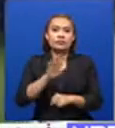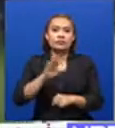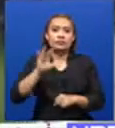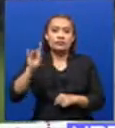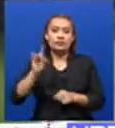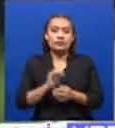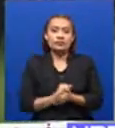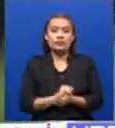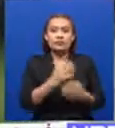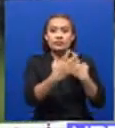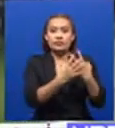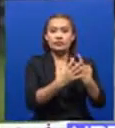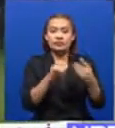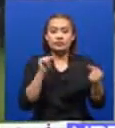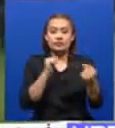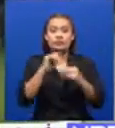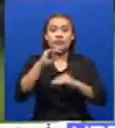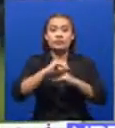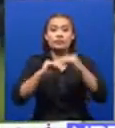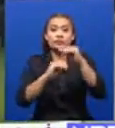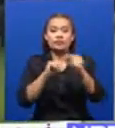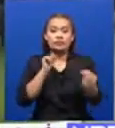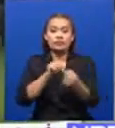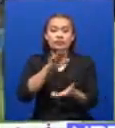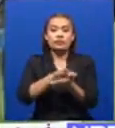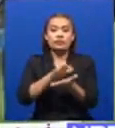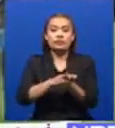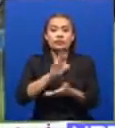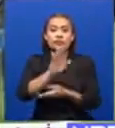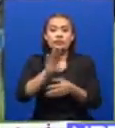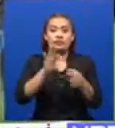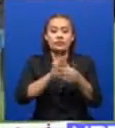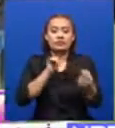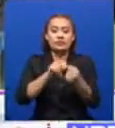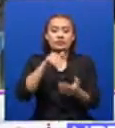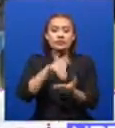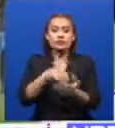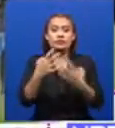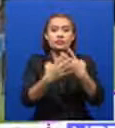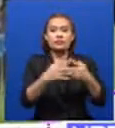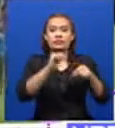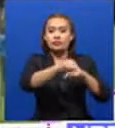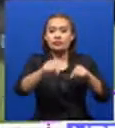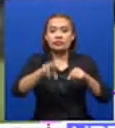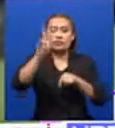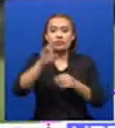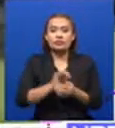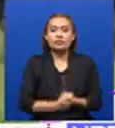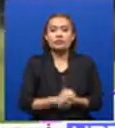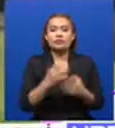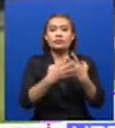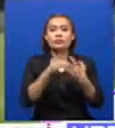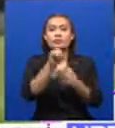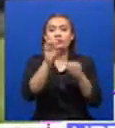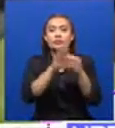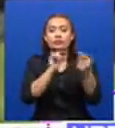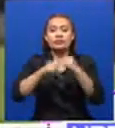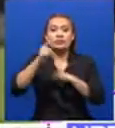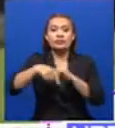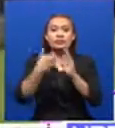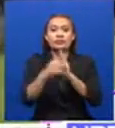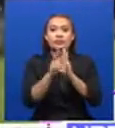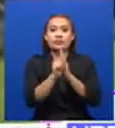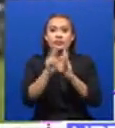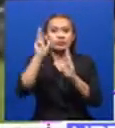ผู้ต้องขังซึ่งเข้าโครงการโรงเรียนวิวัฒน์พลเมืองราชทัณฑ์จากศูนย์ราชทัณฑ์ 7แห่งประกอบด้วยศูนย์ทัณฑสถานบำบัดพิเศษขอนแก่น